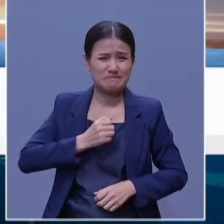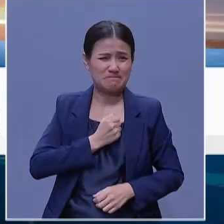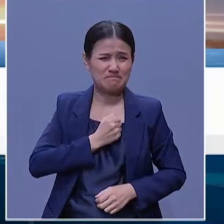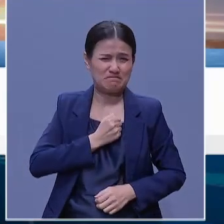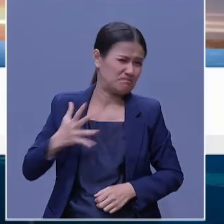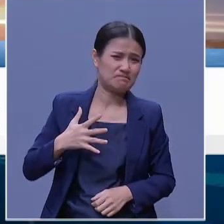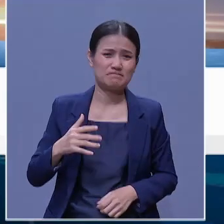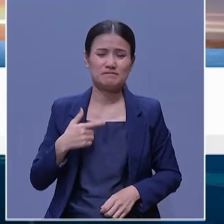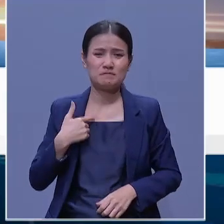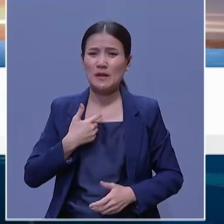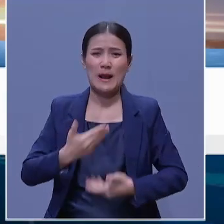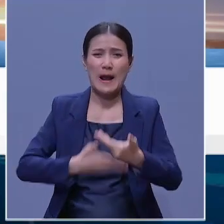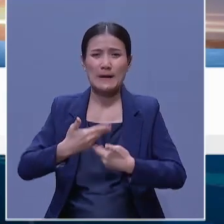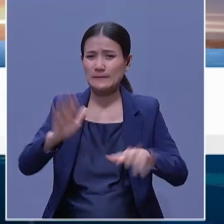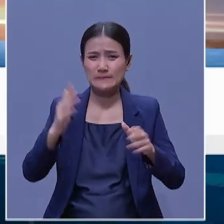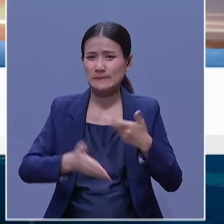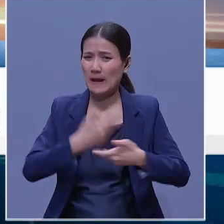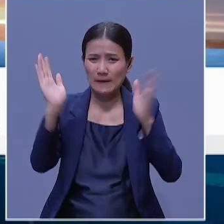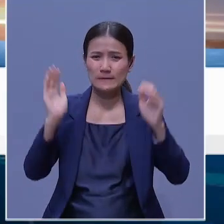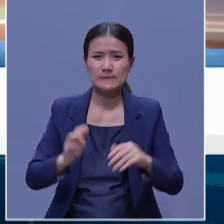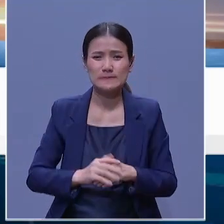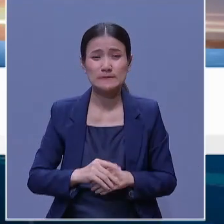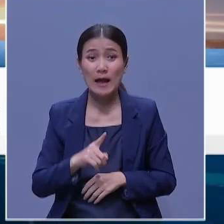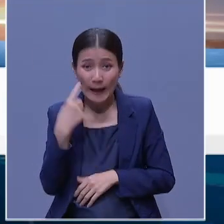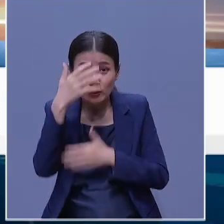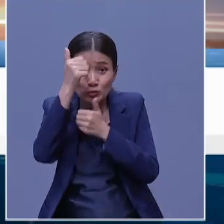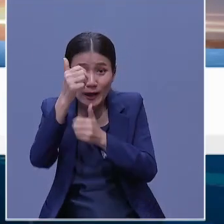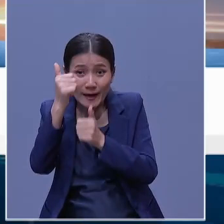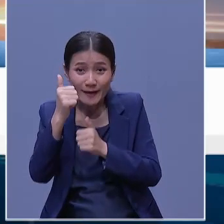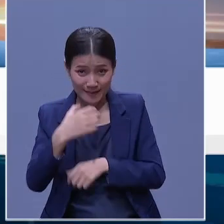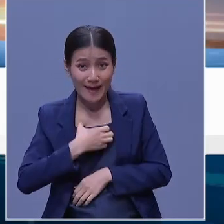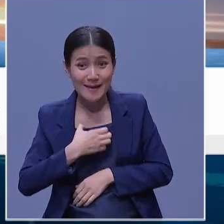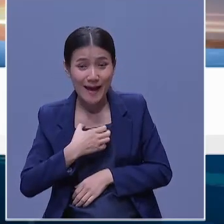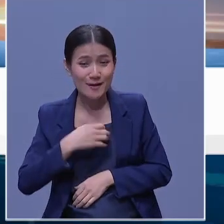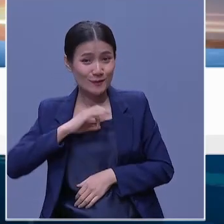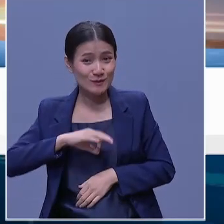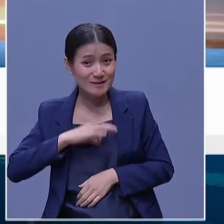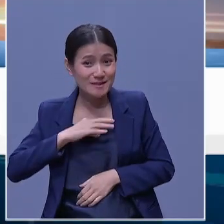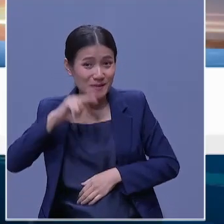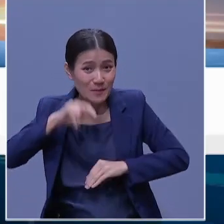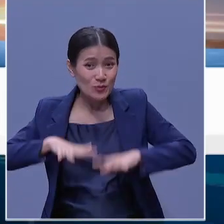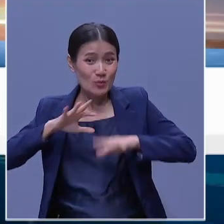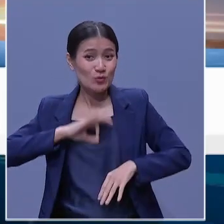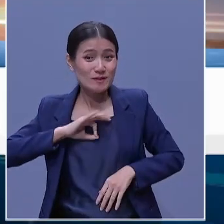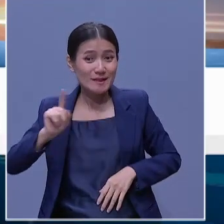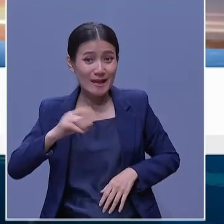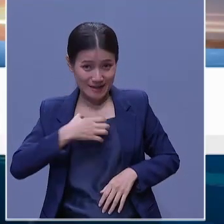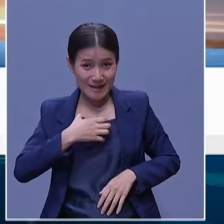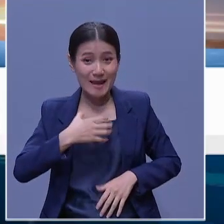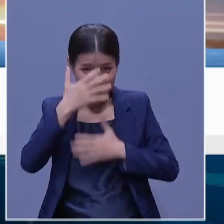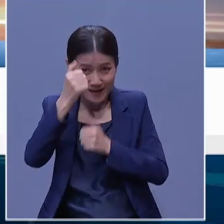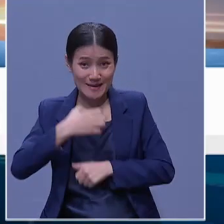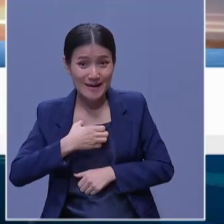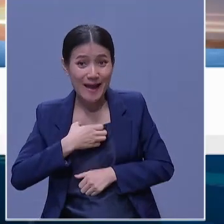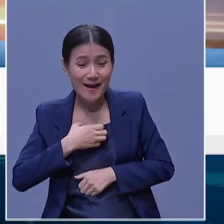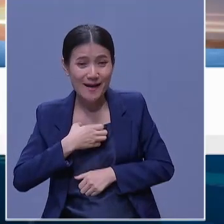ที่ดินโดยเชิญชวนผู้ที่สนใจเข้ามาสัมผัสความแปลกใหม่ของชีวิตคนน้ำท่วม ค่ะ จะมี